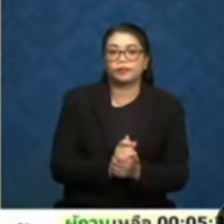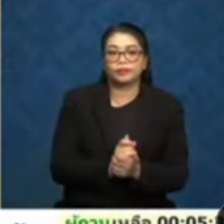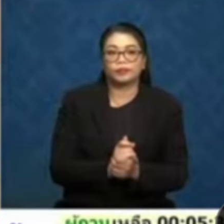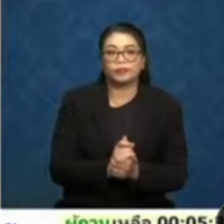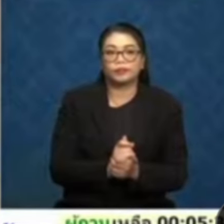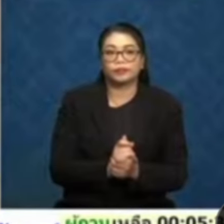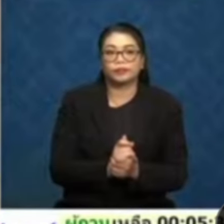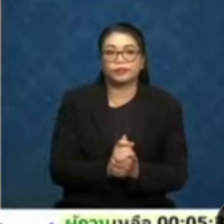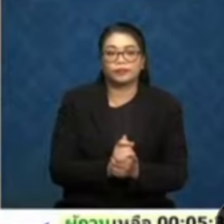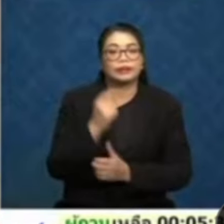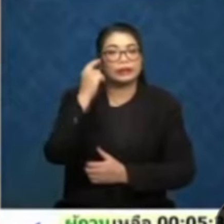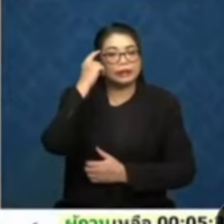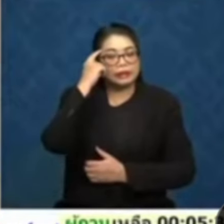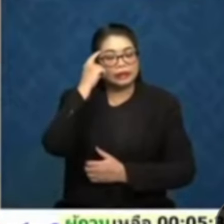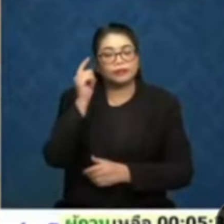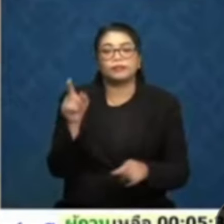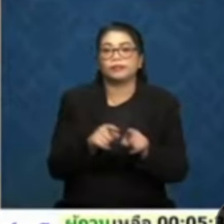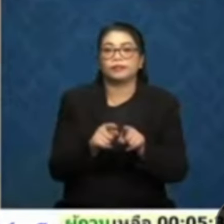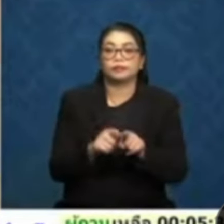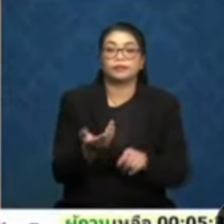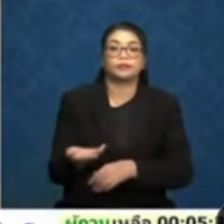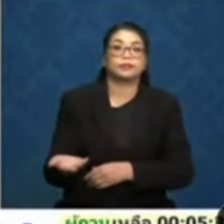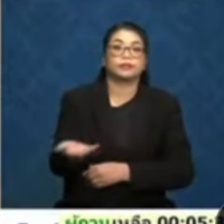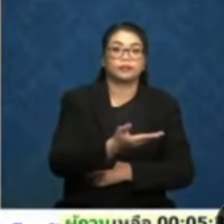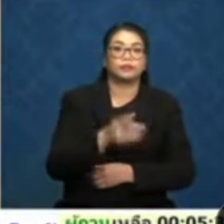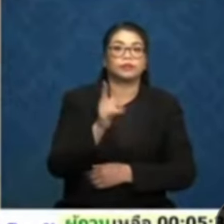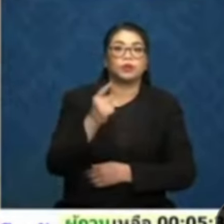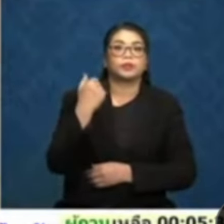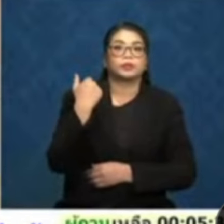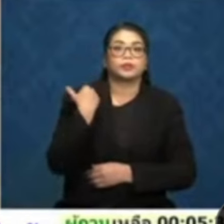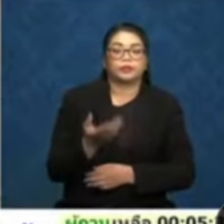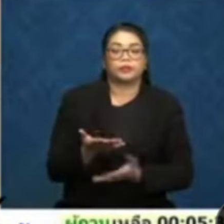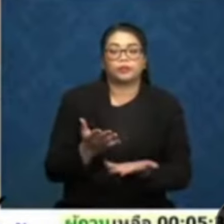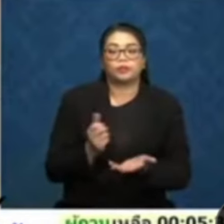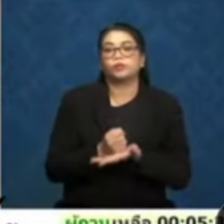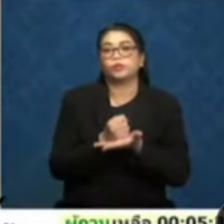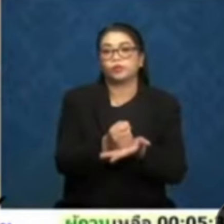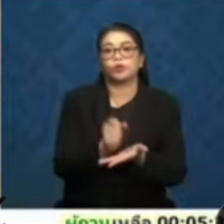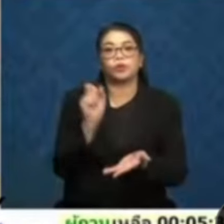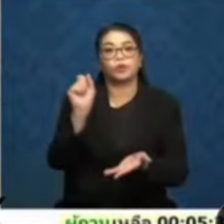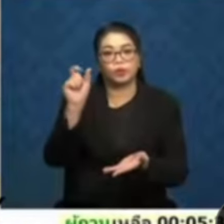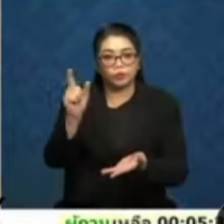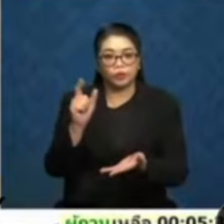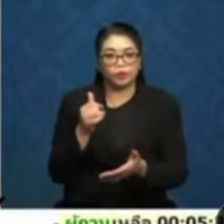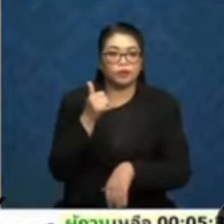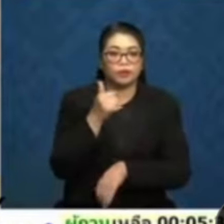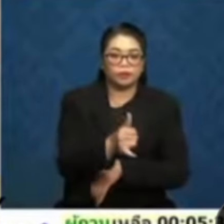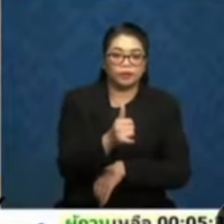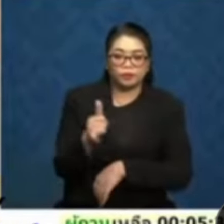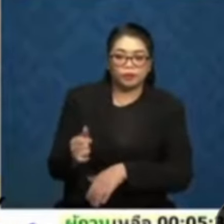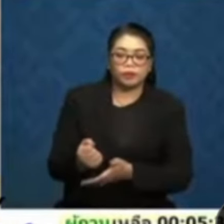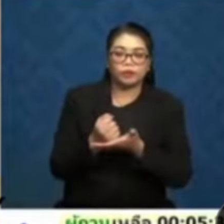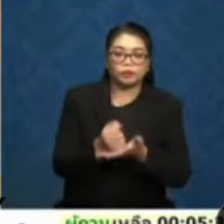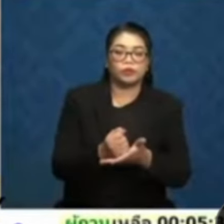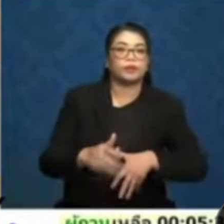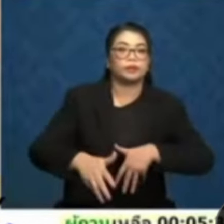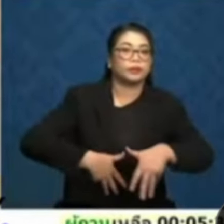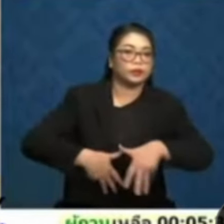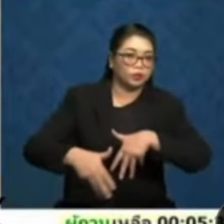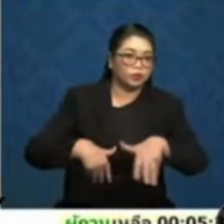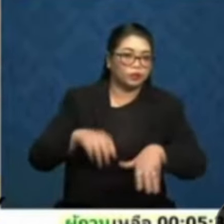เองคิดไม่ต่างจากท่านเลยว่าเราต้องมีมาตรการที่เร่งด่วนในการที่จะลงไปช่วยเหลือพี่น้องประชา